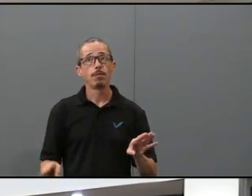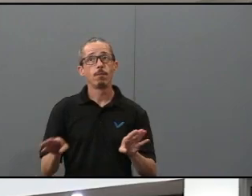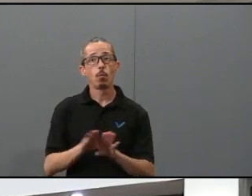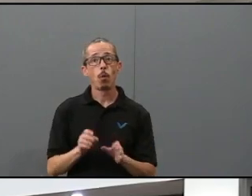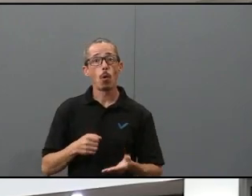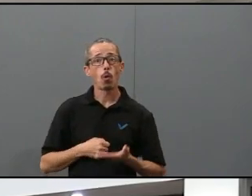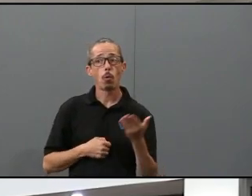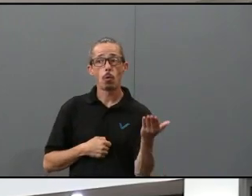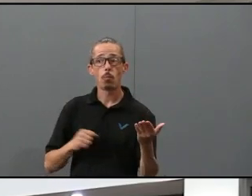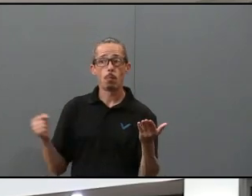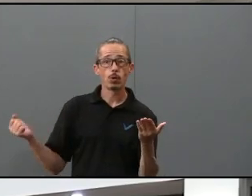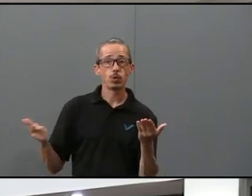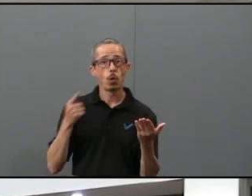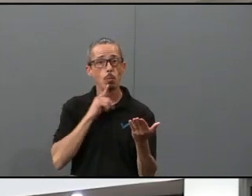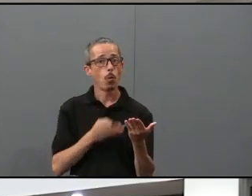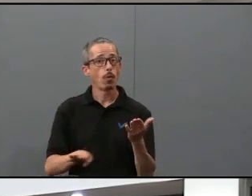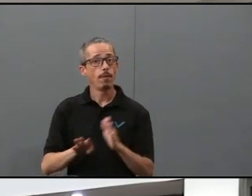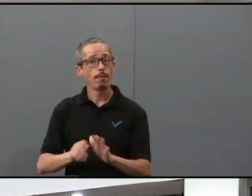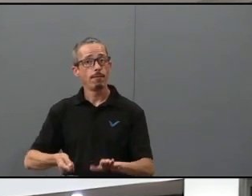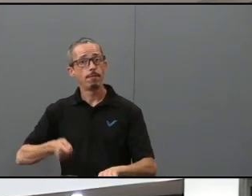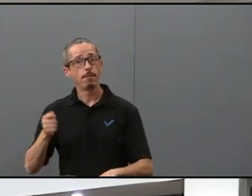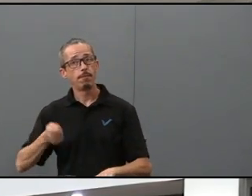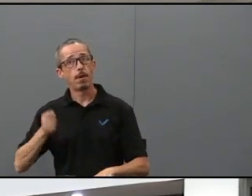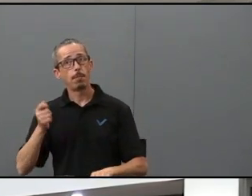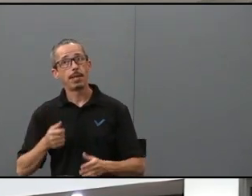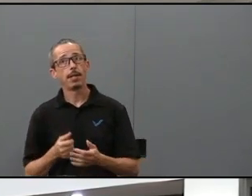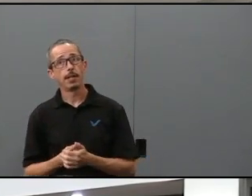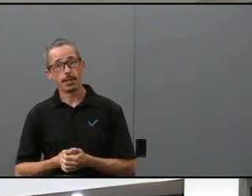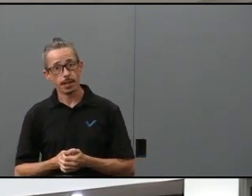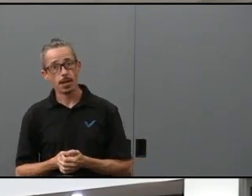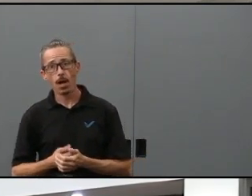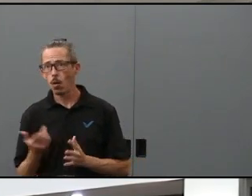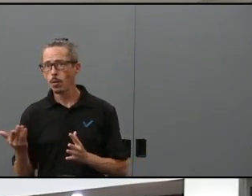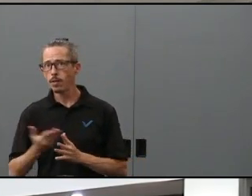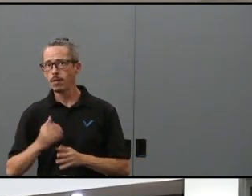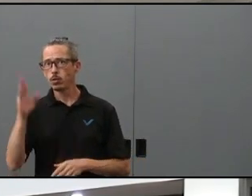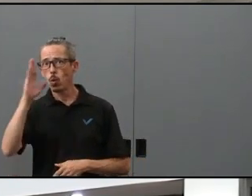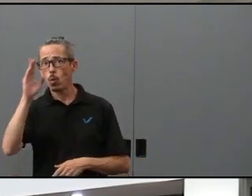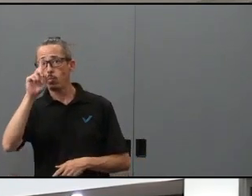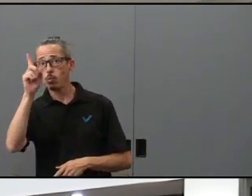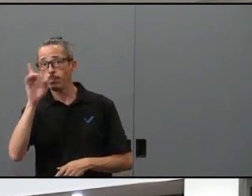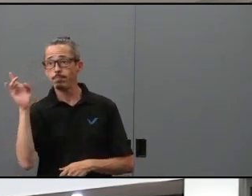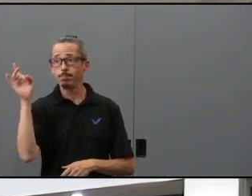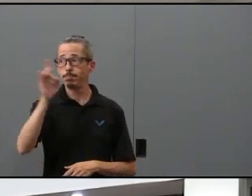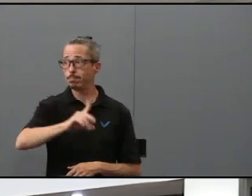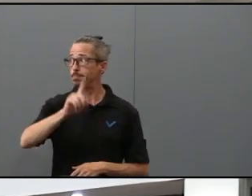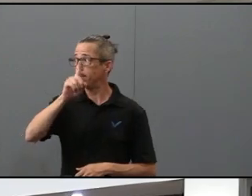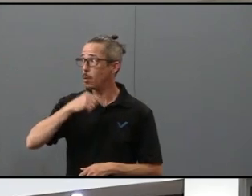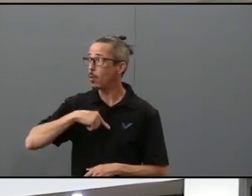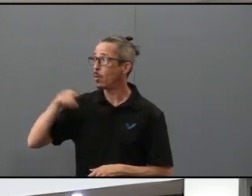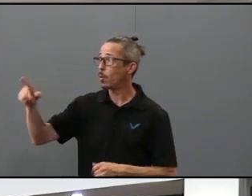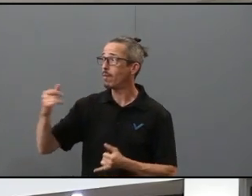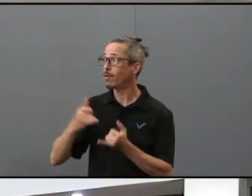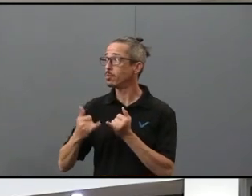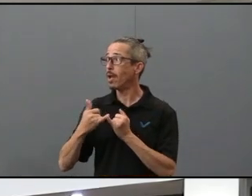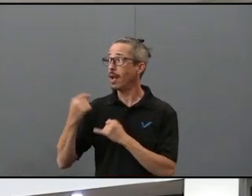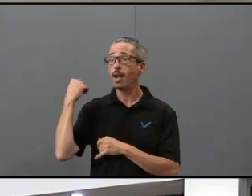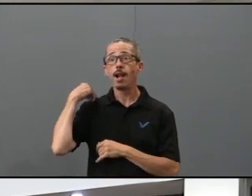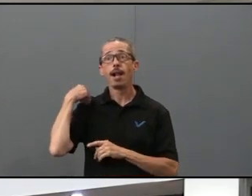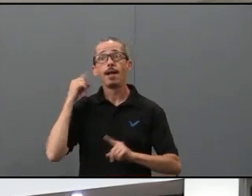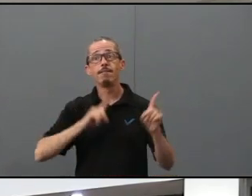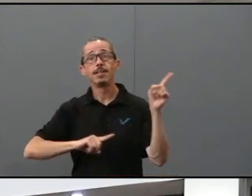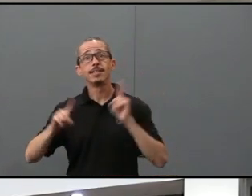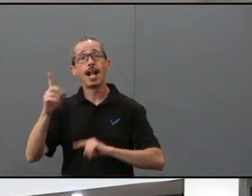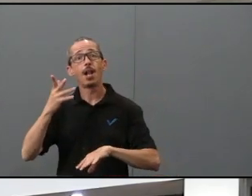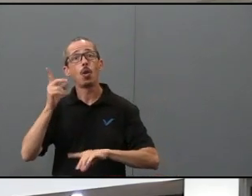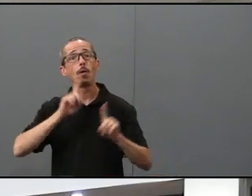besoin d'un proposeur et d'un appuyeur un mot intervention allez-y ben je voulais parler que ce weekend il y avait eu mon festival qui était